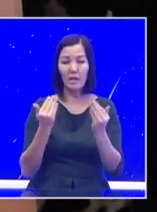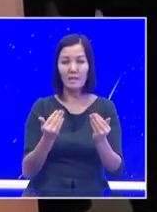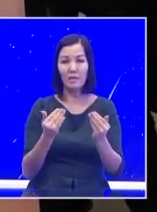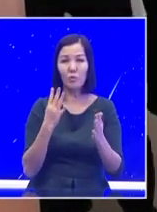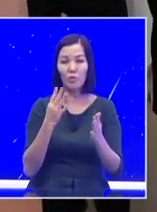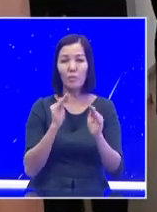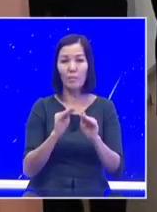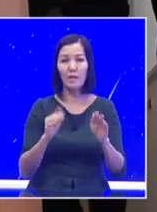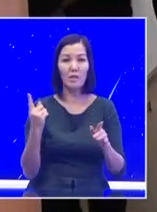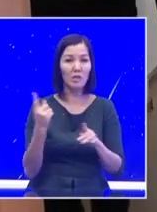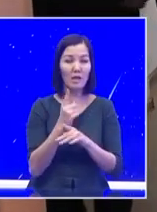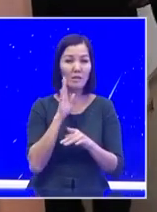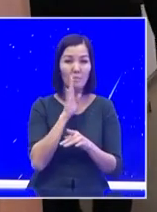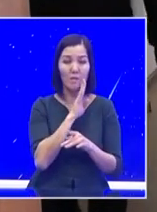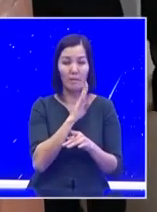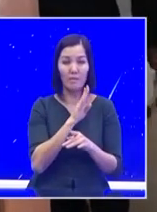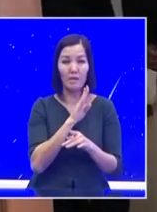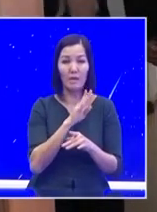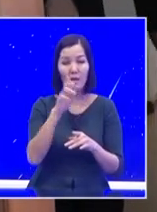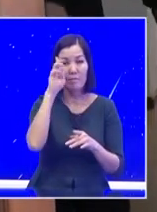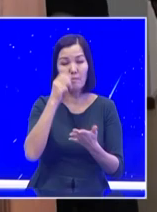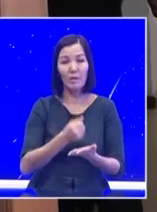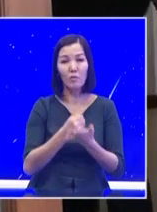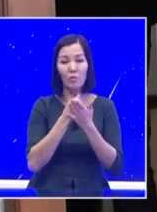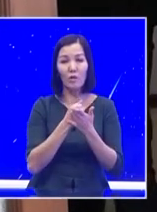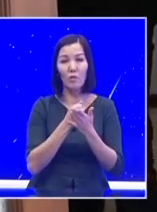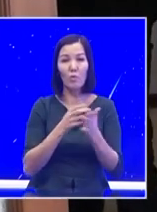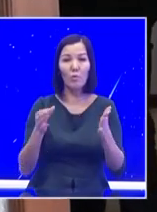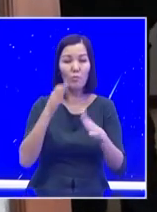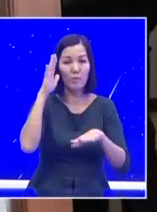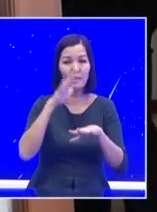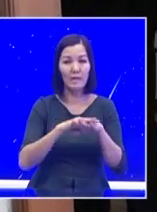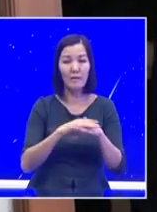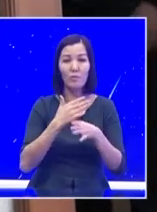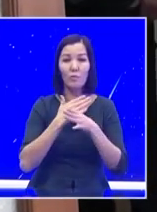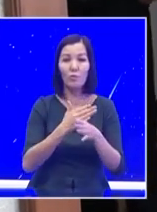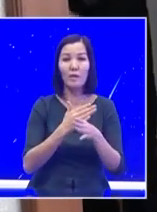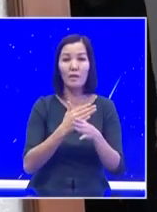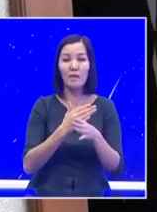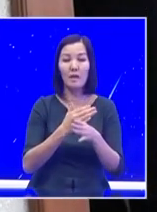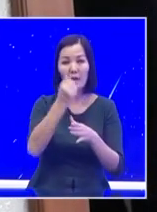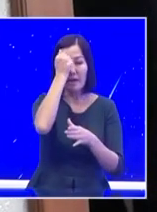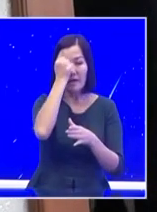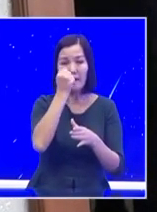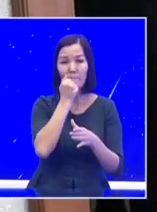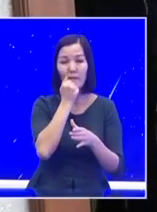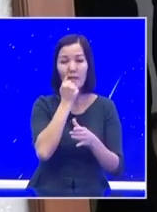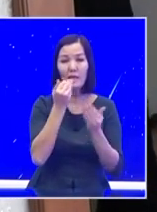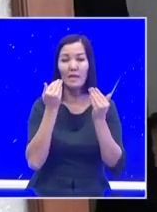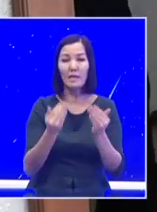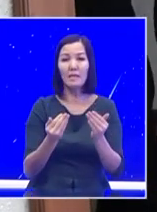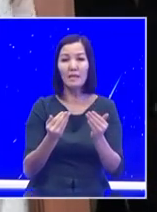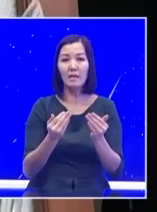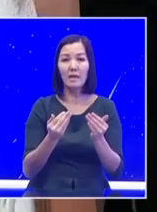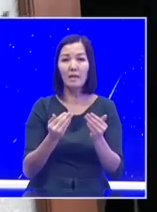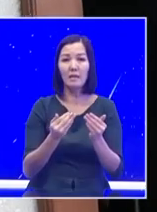4 баланы бір өзім асырап отырмын. Мемлекет қолдауы облыс әкімінің жәрдеміне алғысым шексіз. Енді